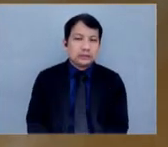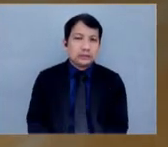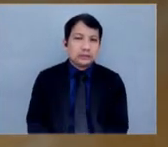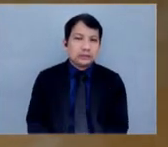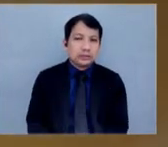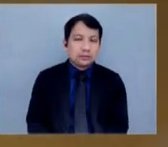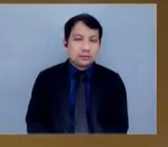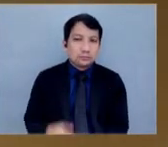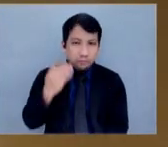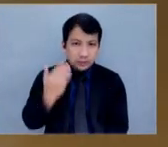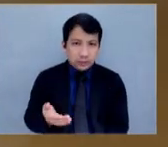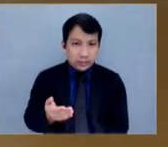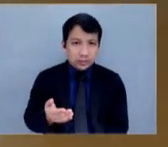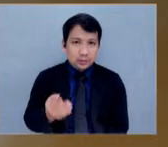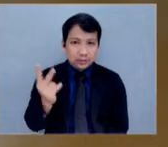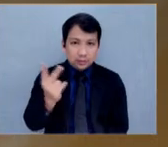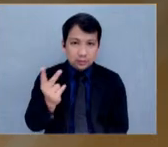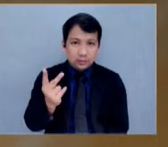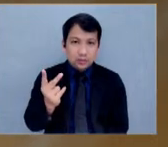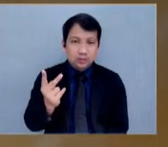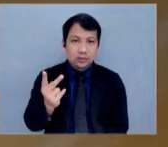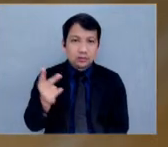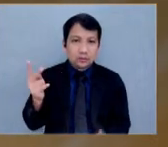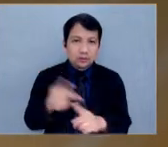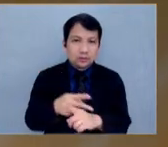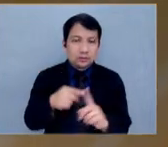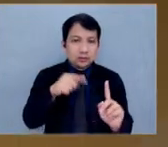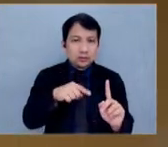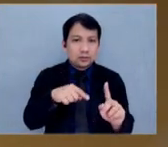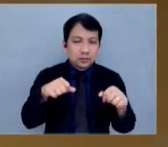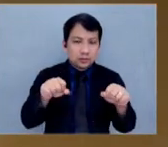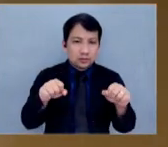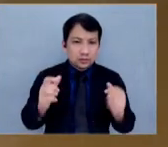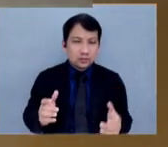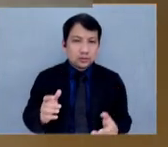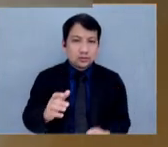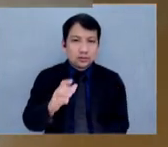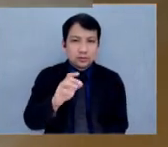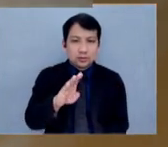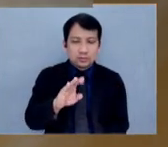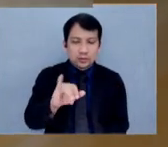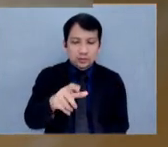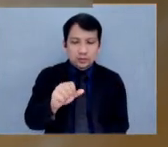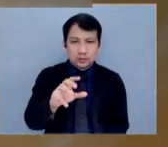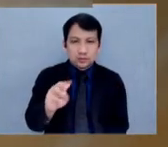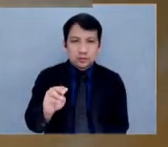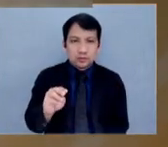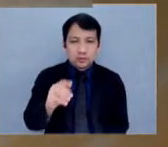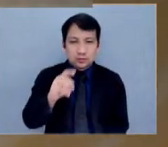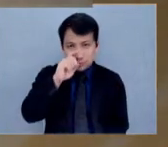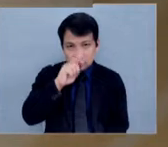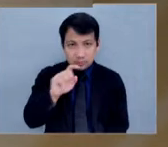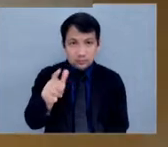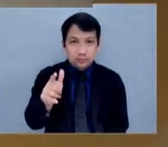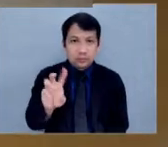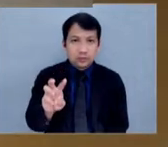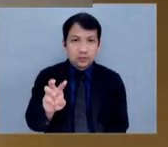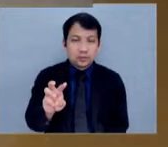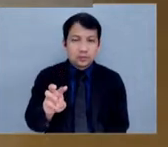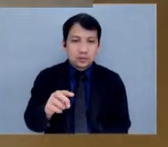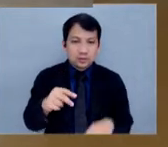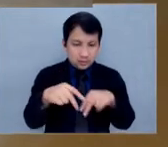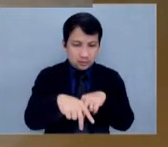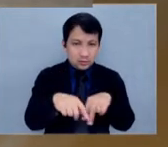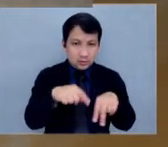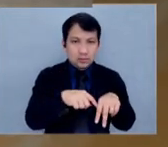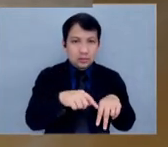on the spot ang dalawang biktima. Kinilala ang driver ng motor na si Brian James Bayarcal, 26 anyos, at ang pasahero niyang si Clea